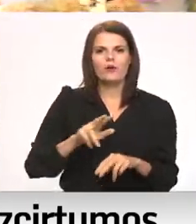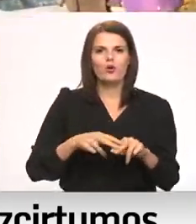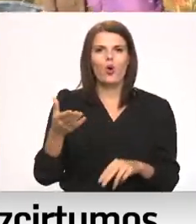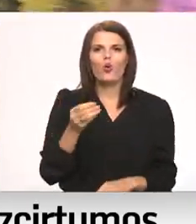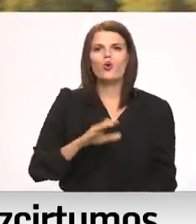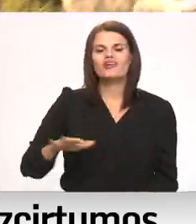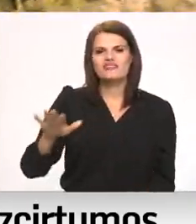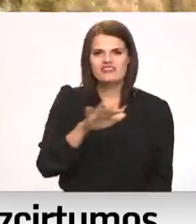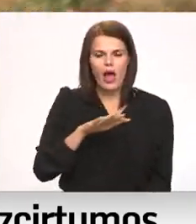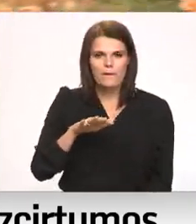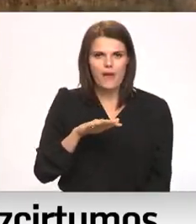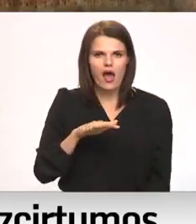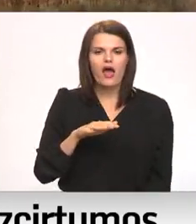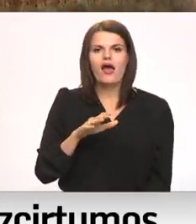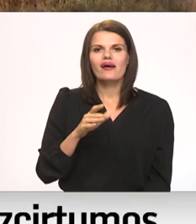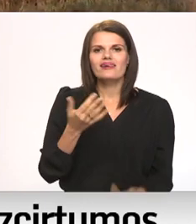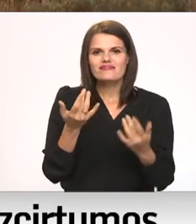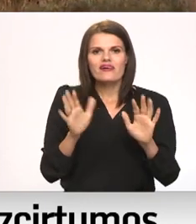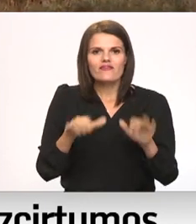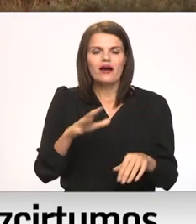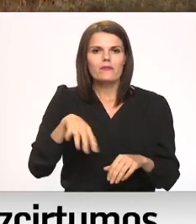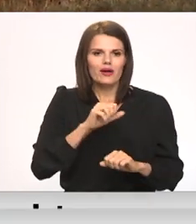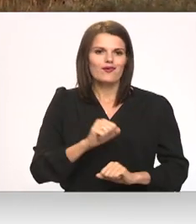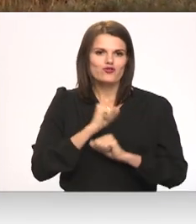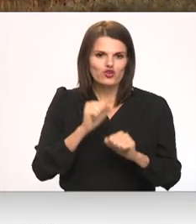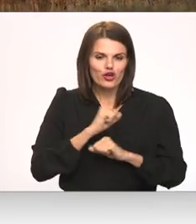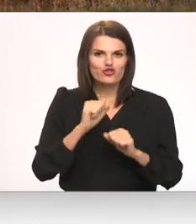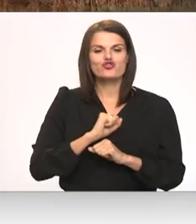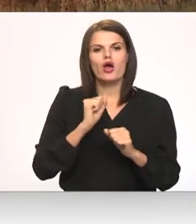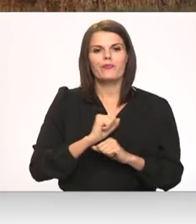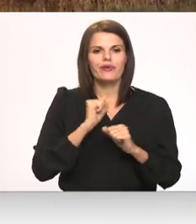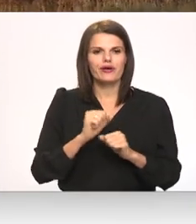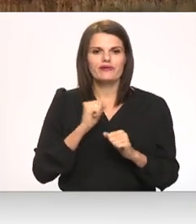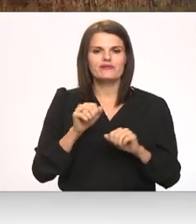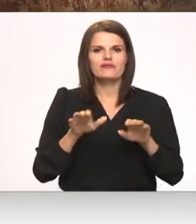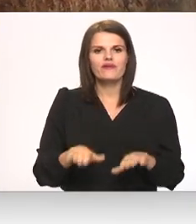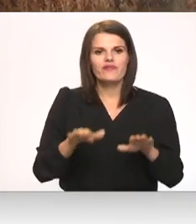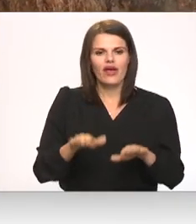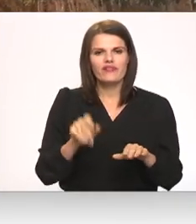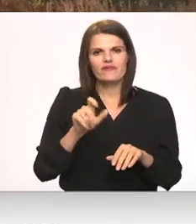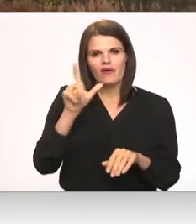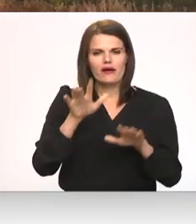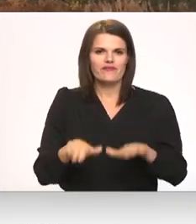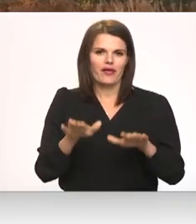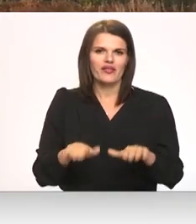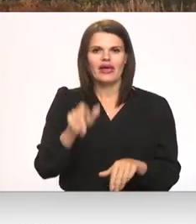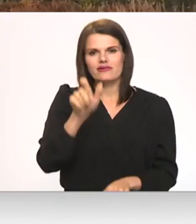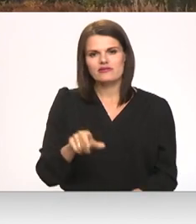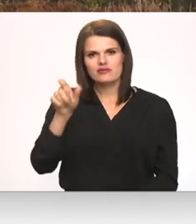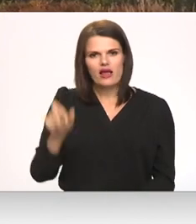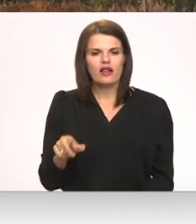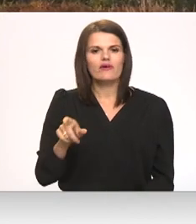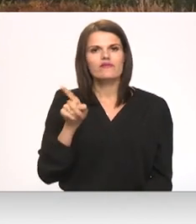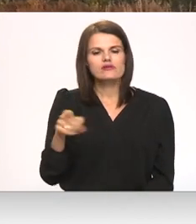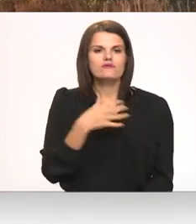Kurzemes reģionos. Iespēja robežās, protams, mēs cenšamies vietējo, nu pārsvarātie ir vietēji iedzīvotāji,